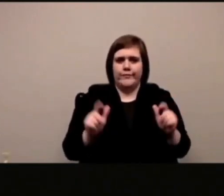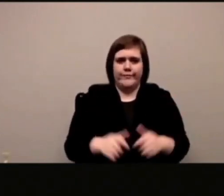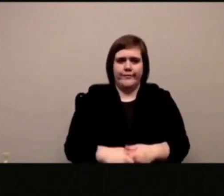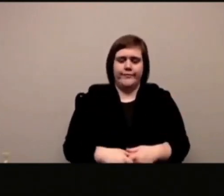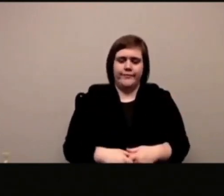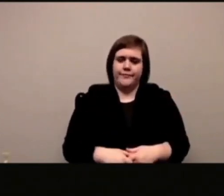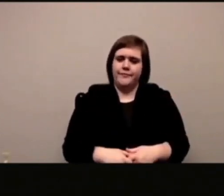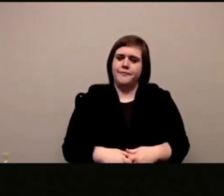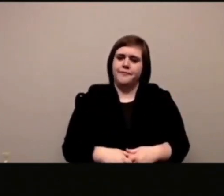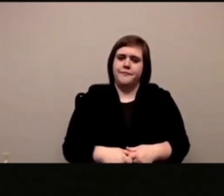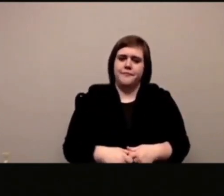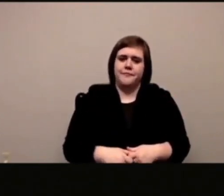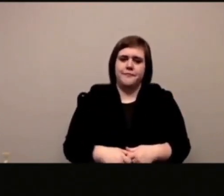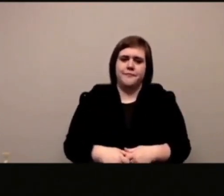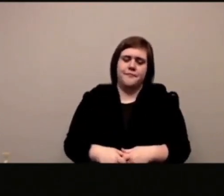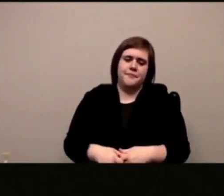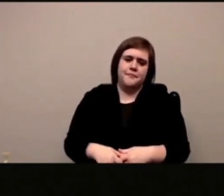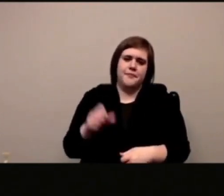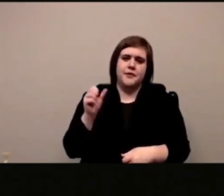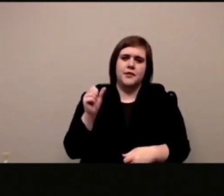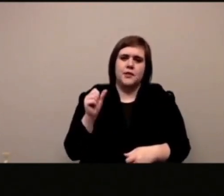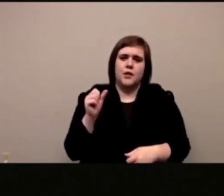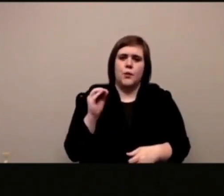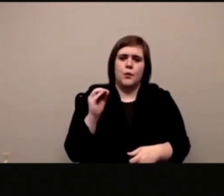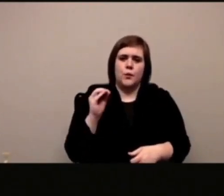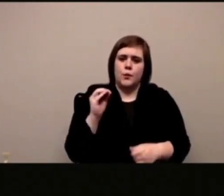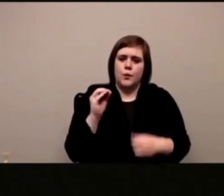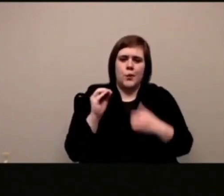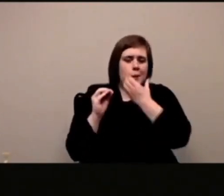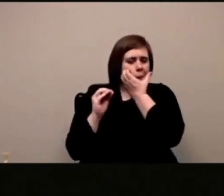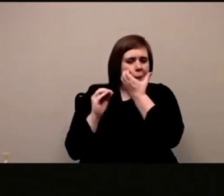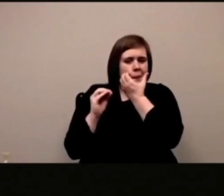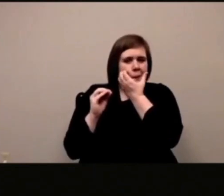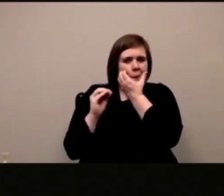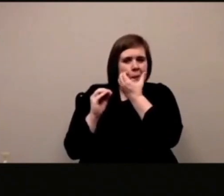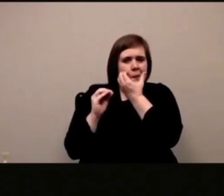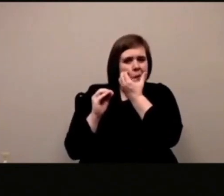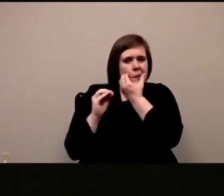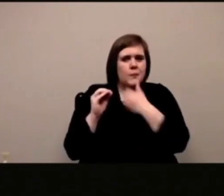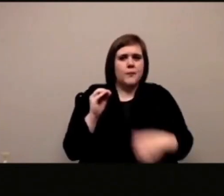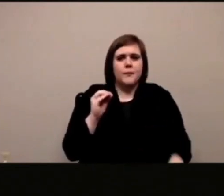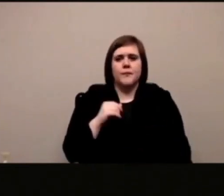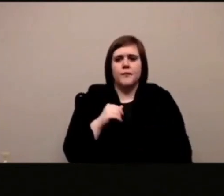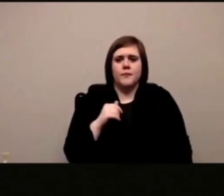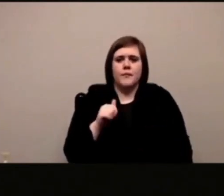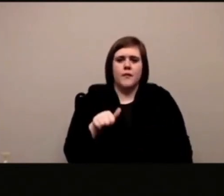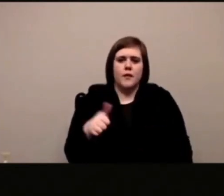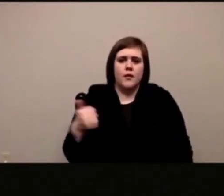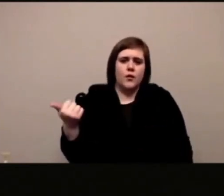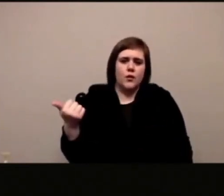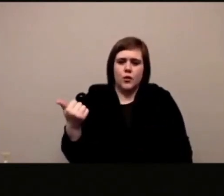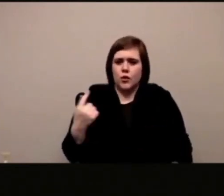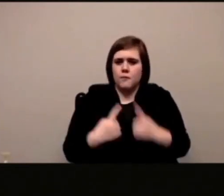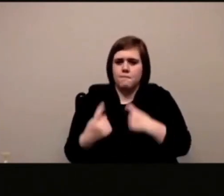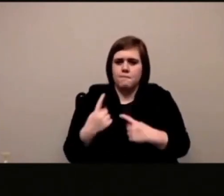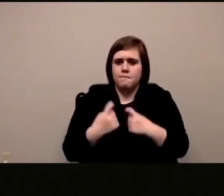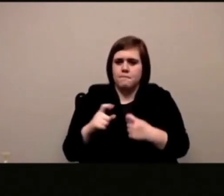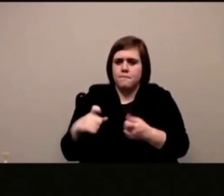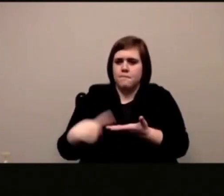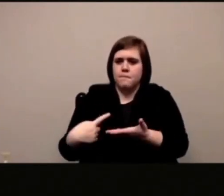のサイズも大きくなったら小さくなりますさて今からです